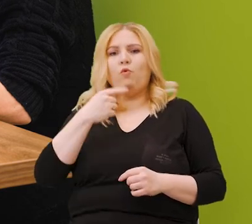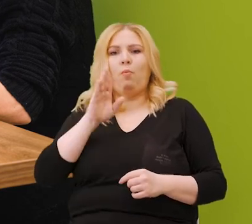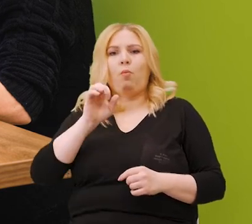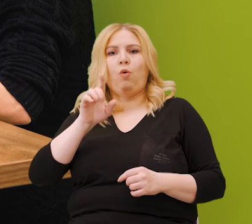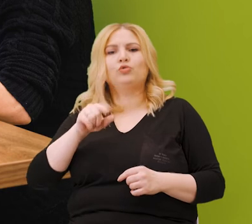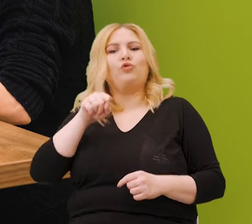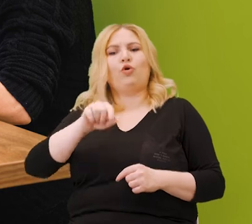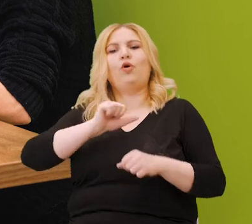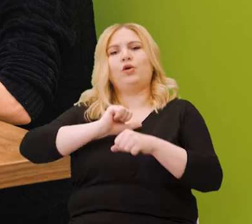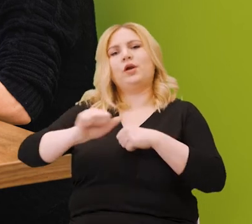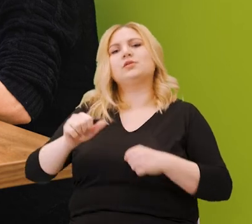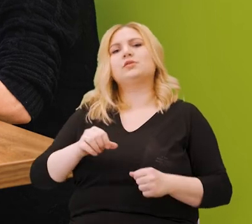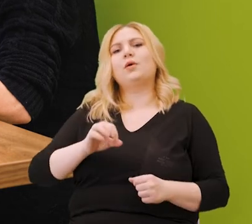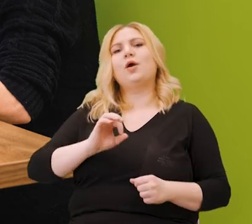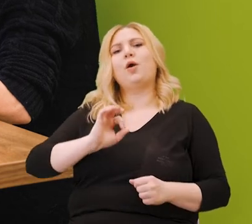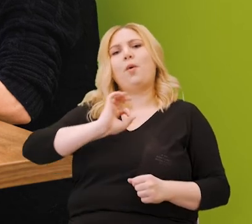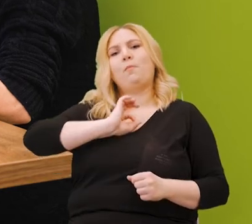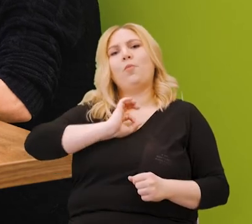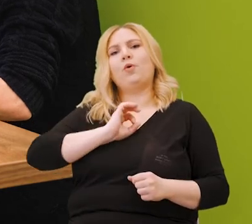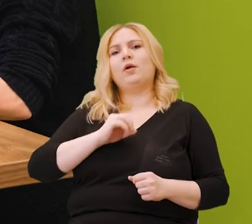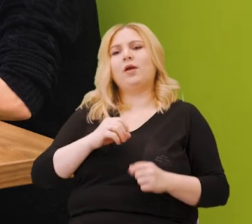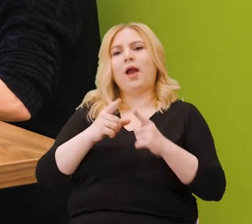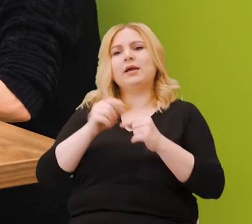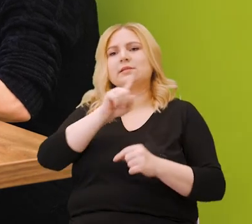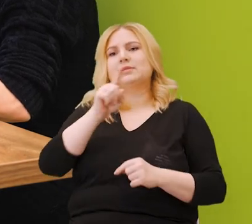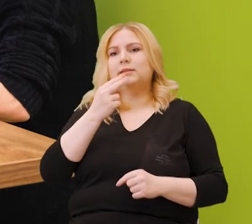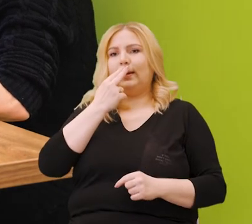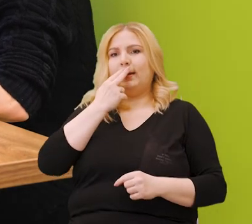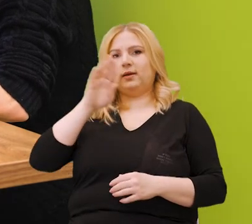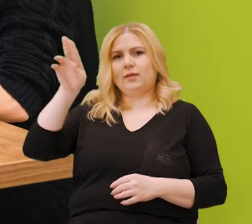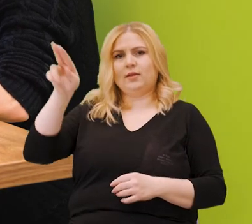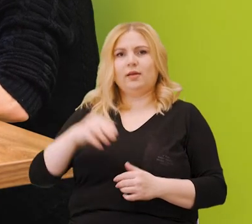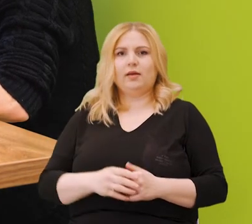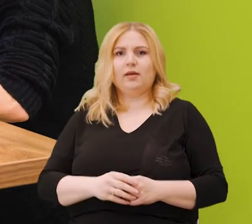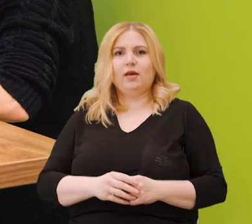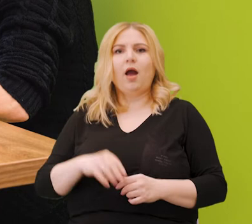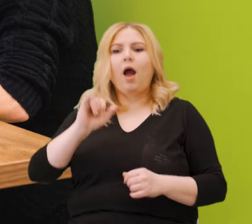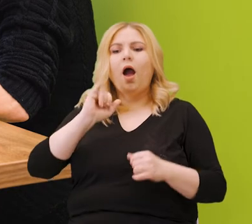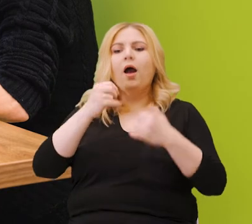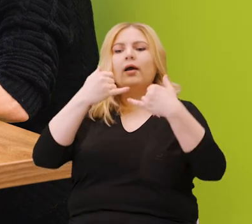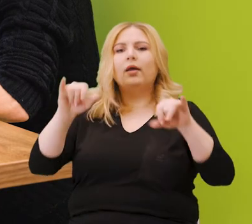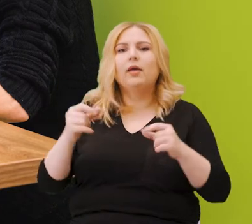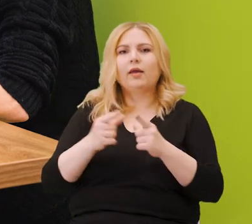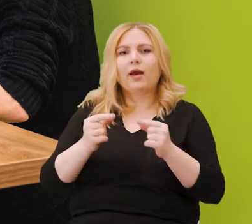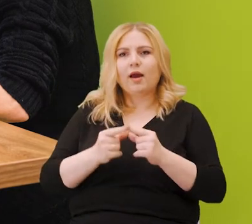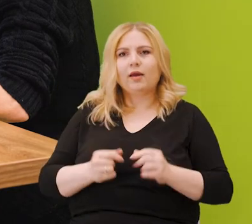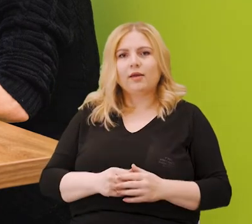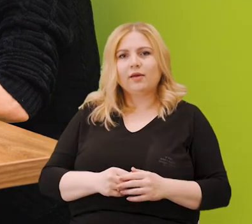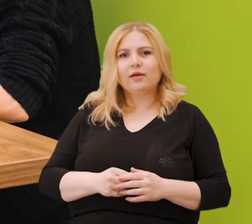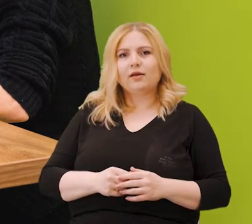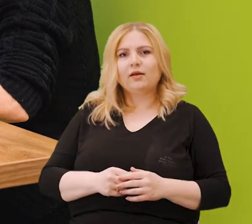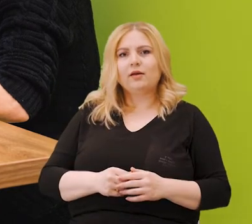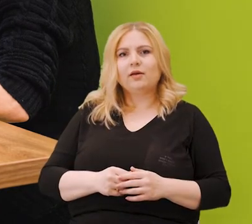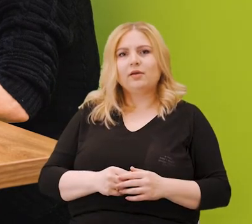To? Powiedział Bobcio. A to jest Hitler. Kolejne egzemplarze, bo